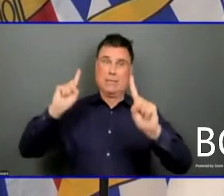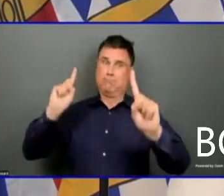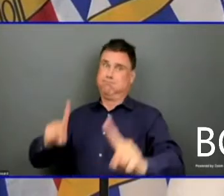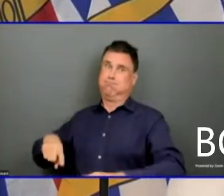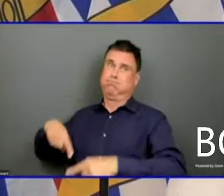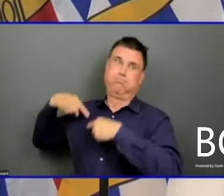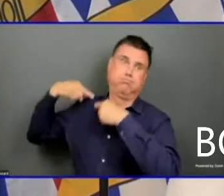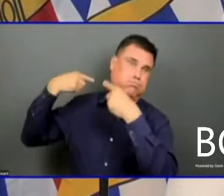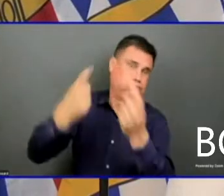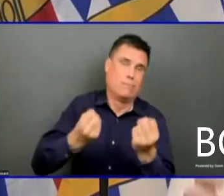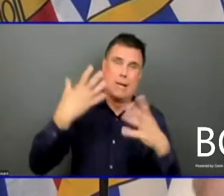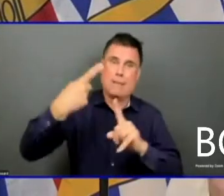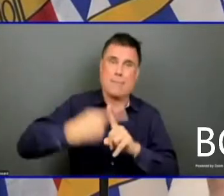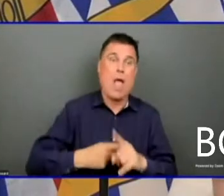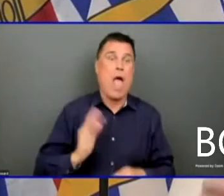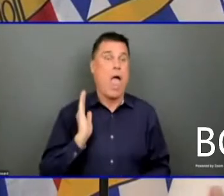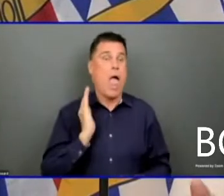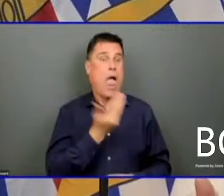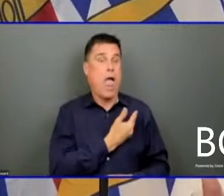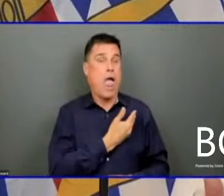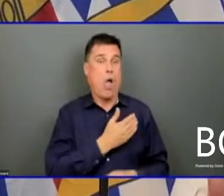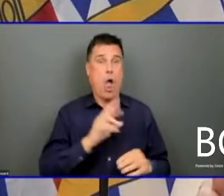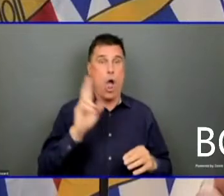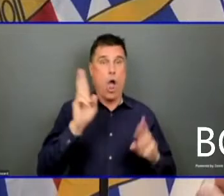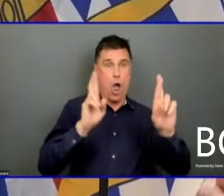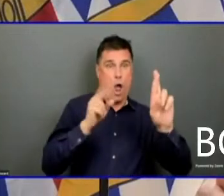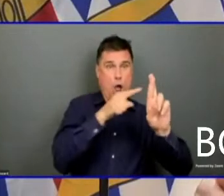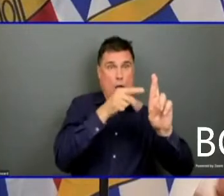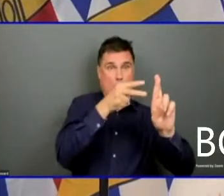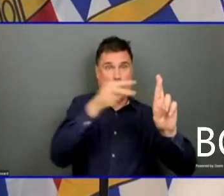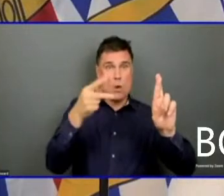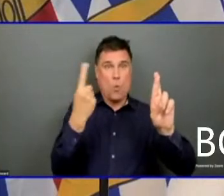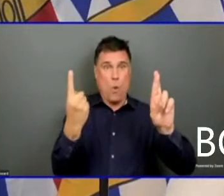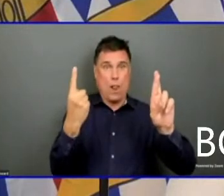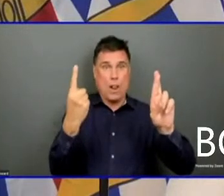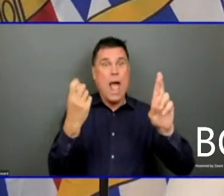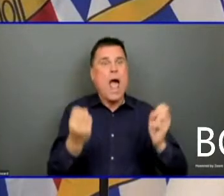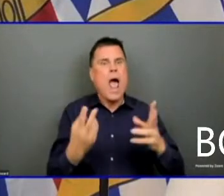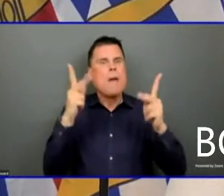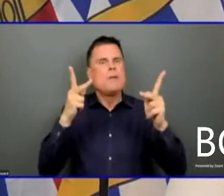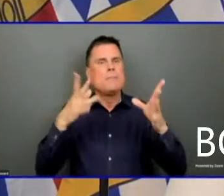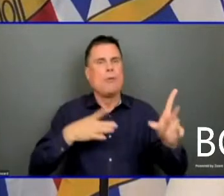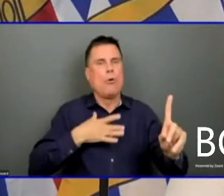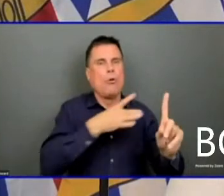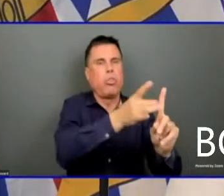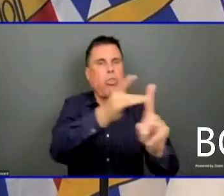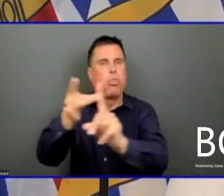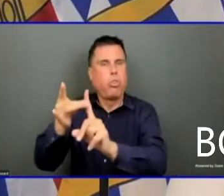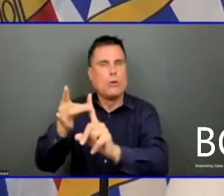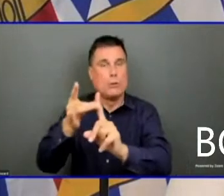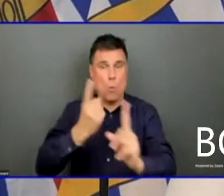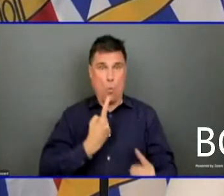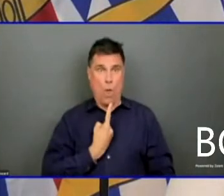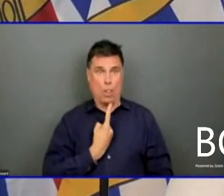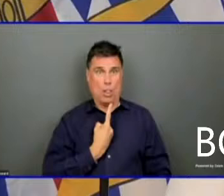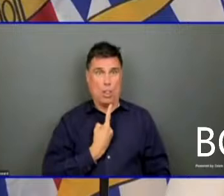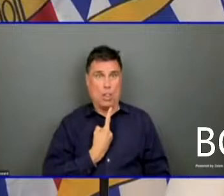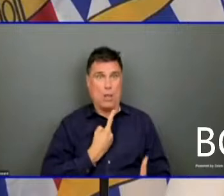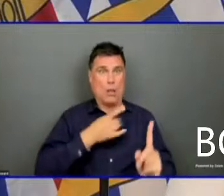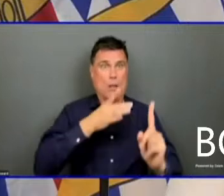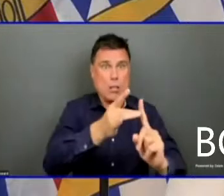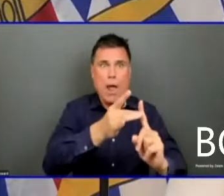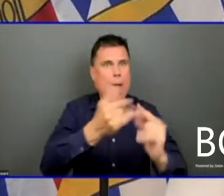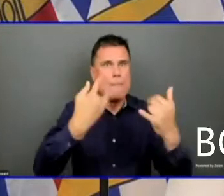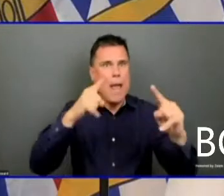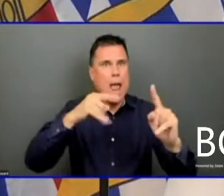是日期，而是看数字，所以呢他们这个公关的文章呢就不能发，他们说是7